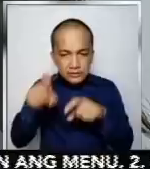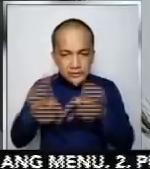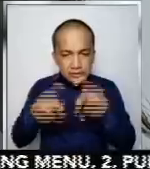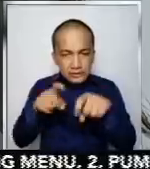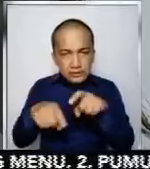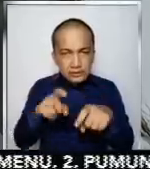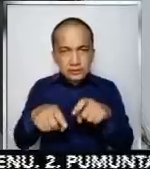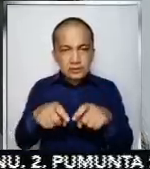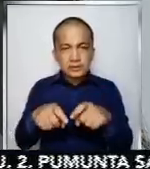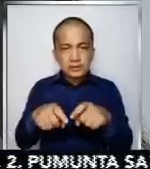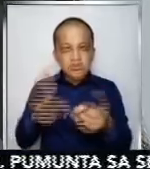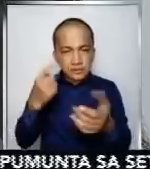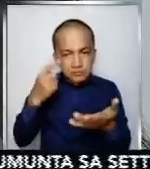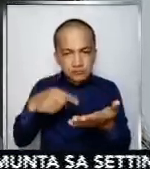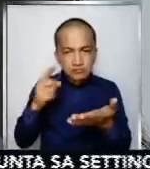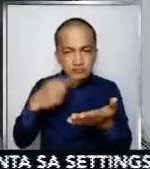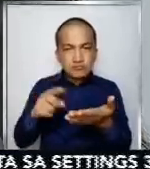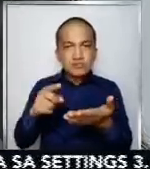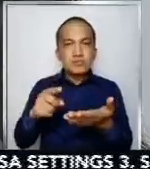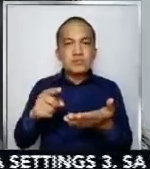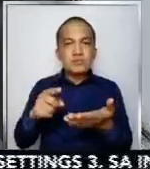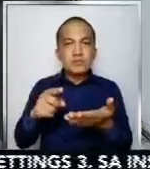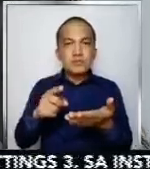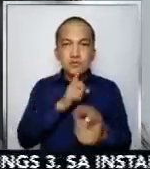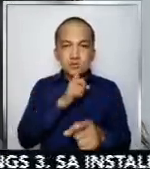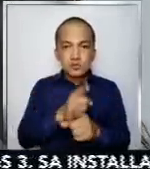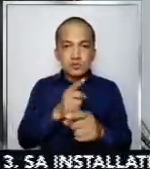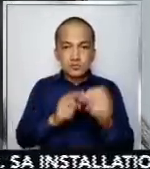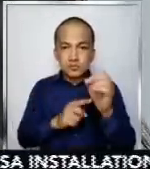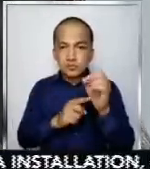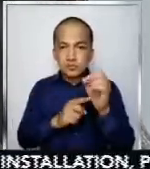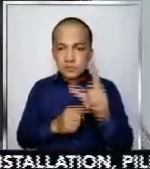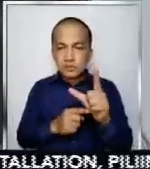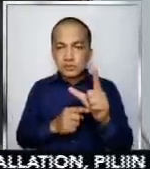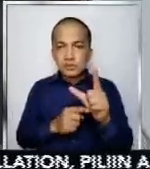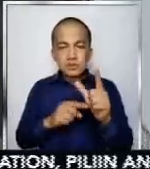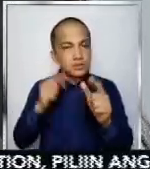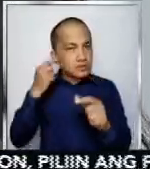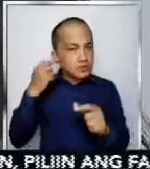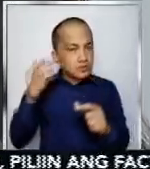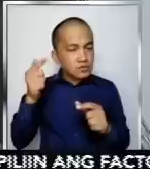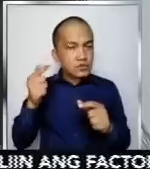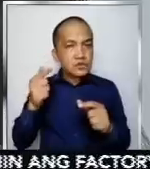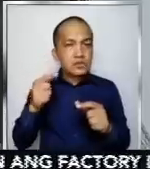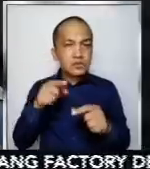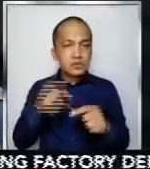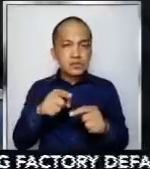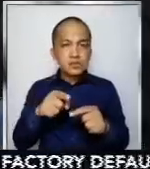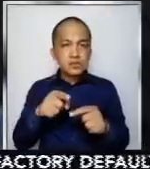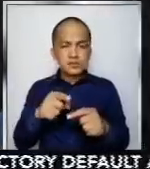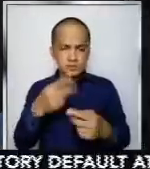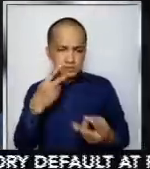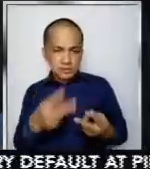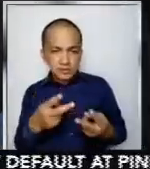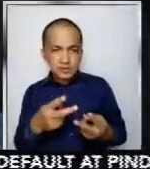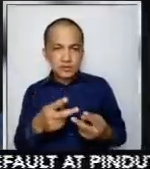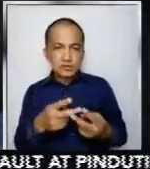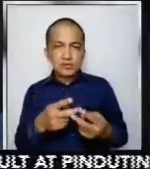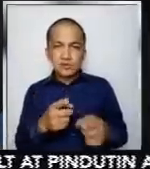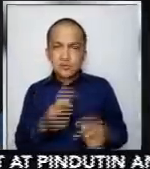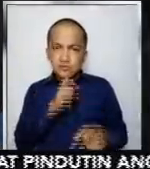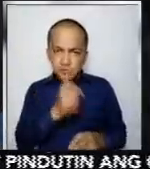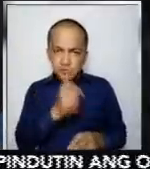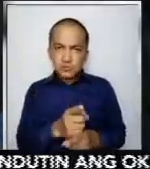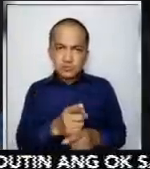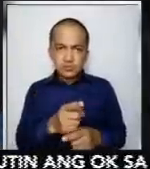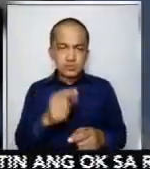nagve-verify ng genuineness ng gold items natin, kikita nila na totoo ngang gold ito. Paliwanag ng mastermind ng